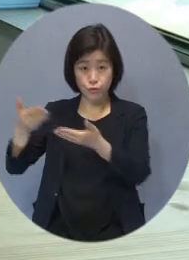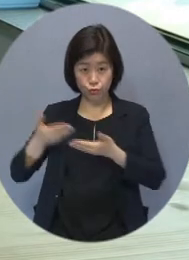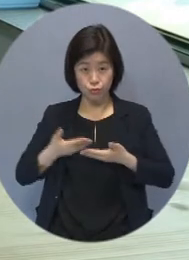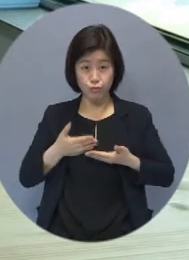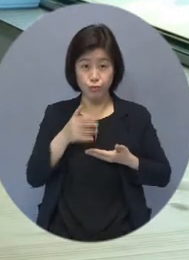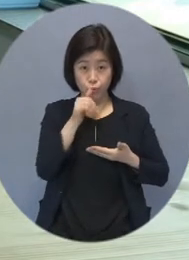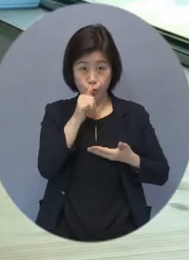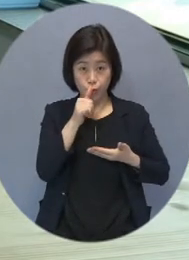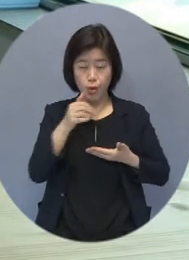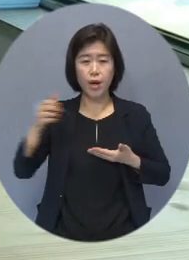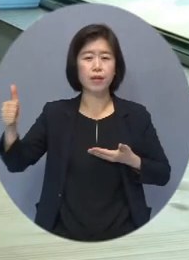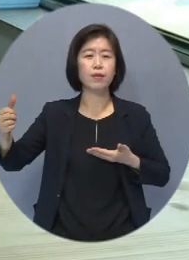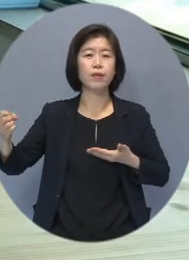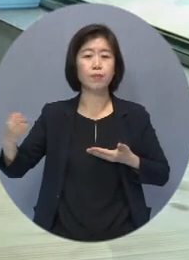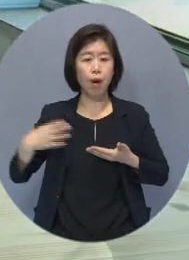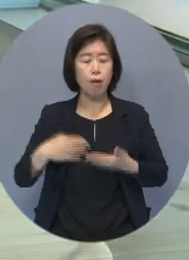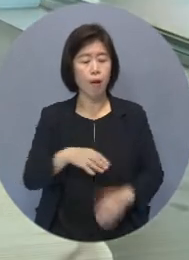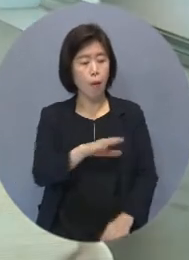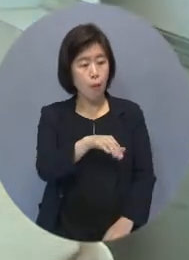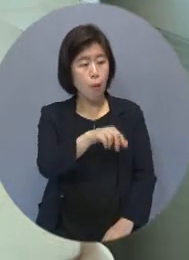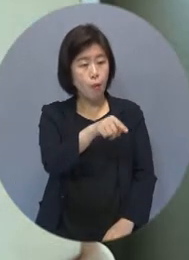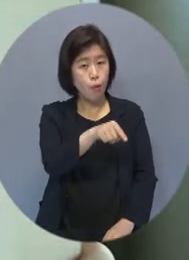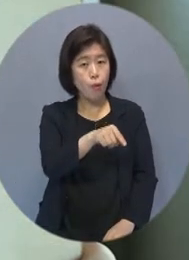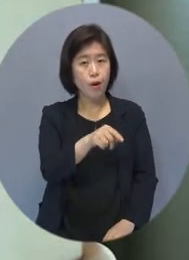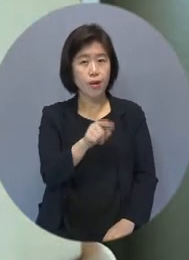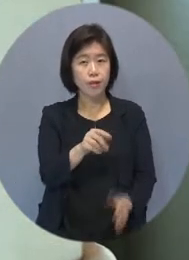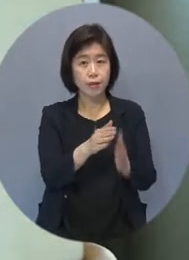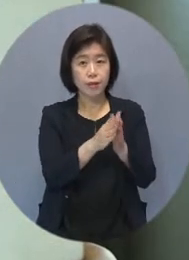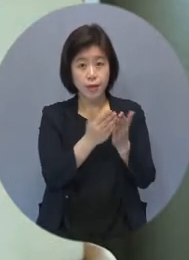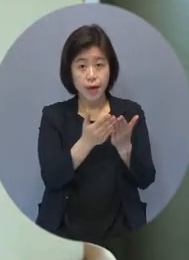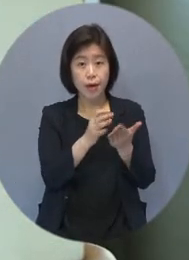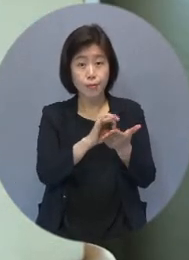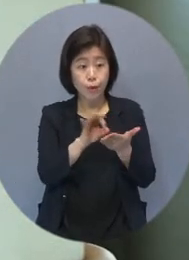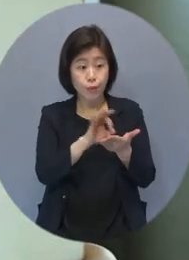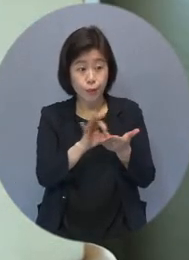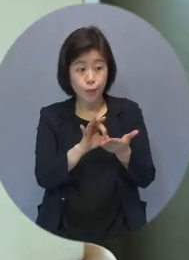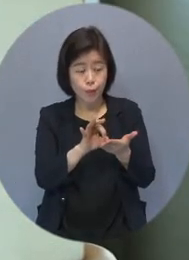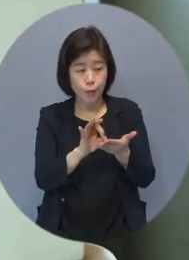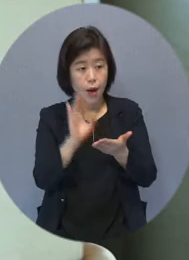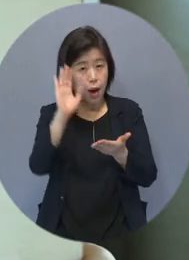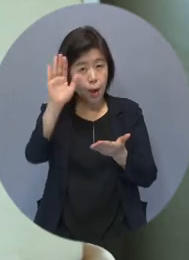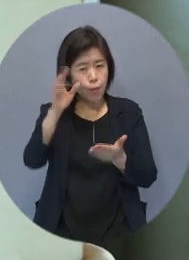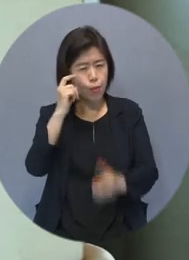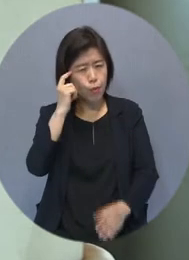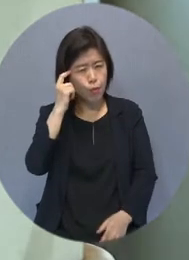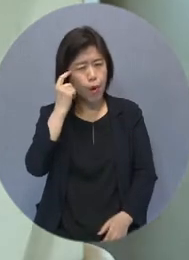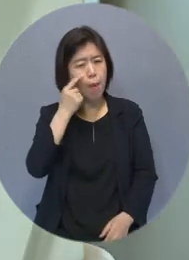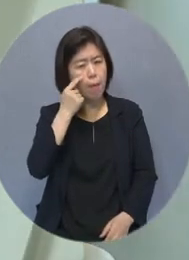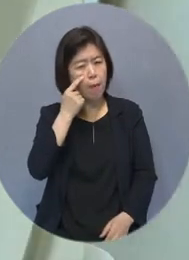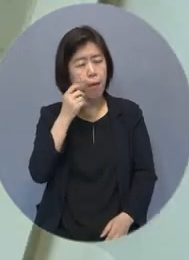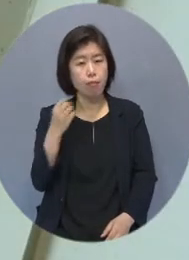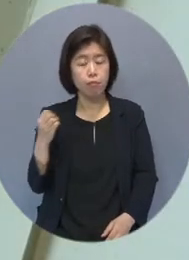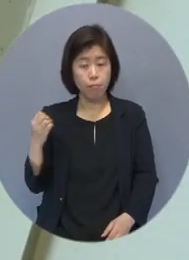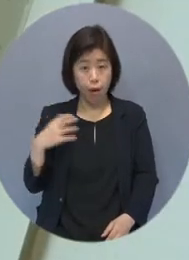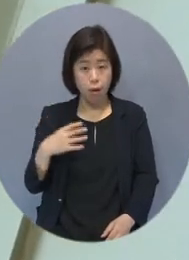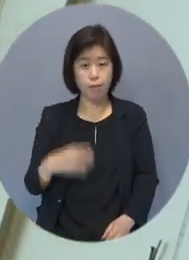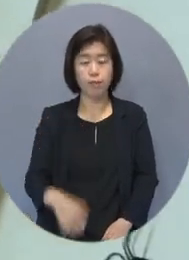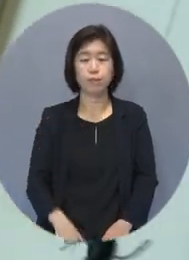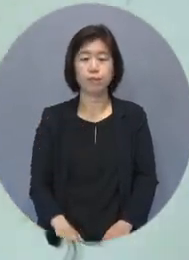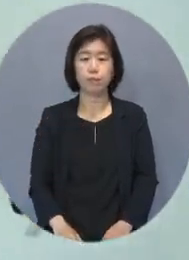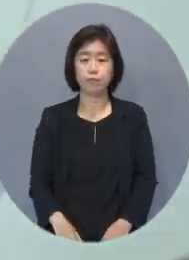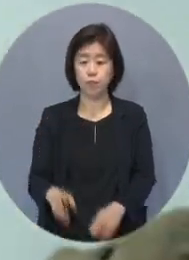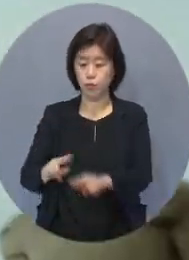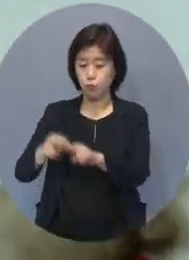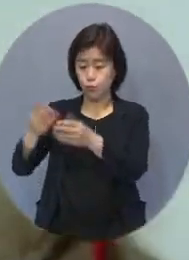책을 가지고 작업을 하면은 나보다 더 유용하게 쓸 수 있을 것 같다라고 말씀하시면서 주셨던 촉각 도서가